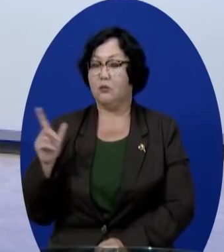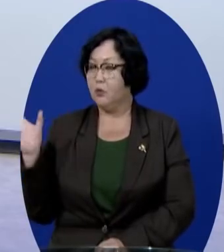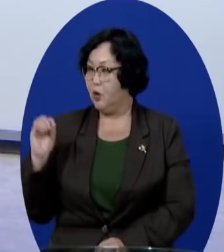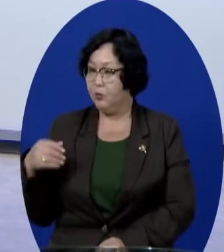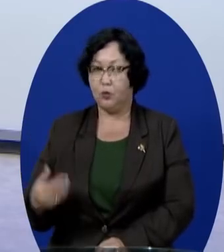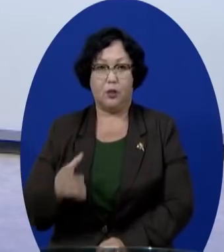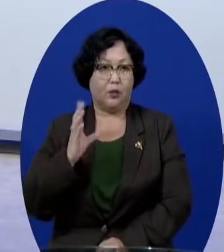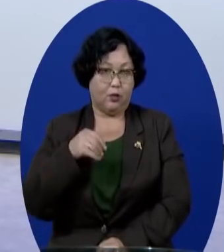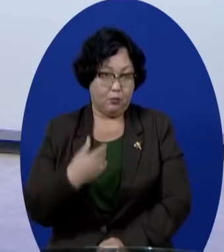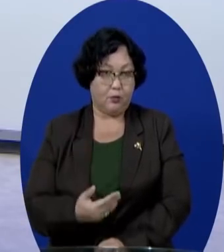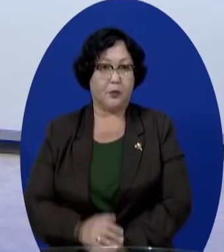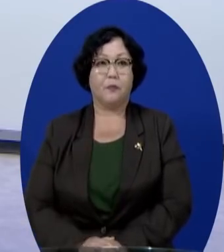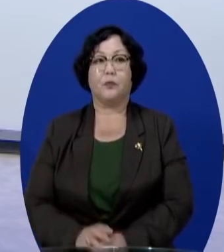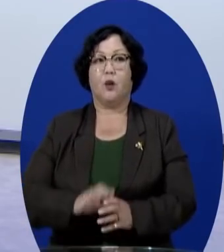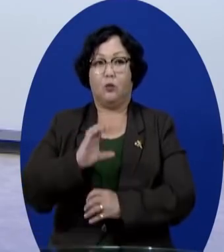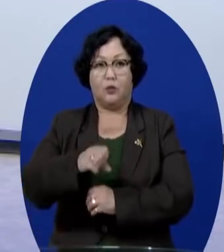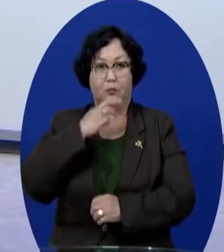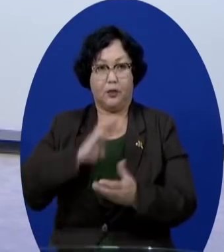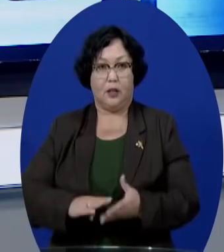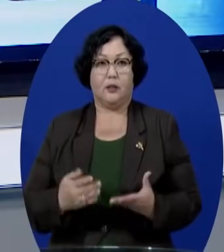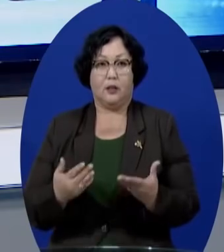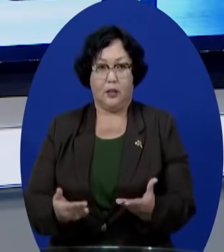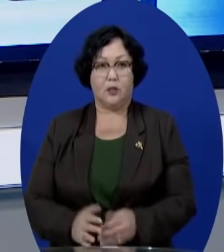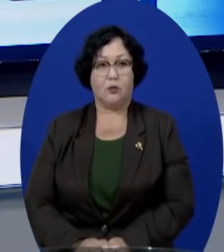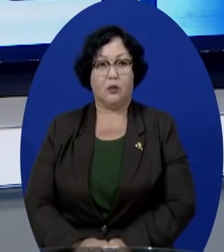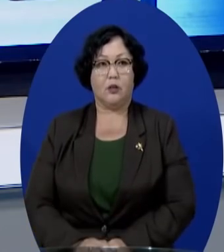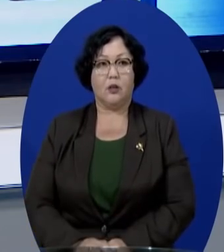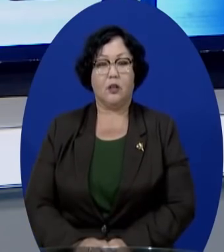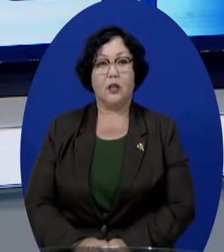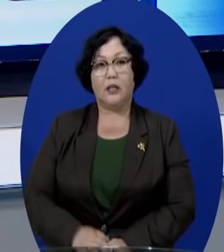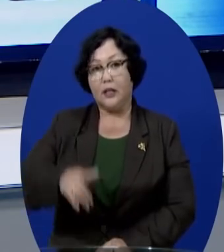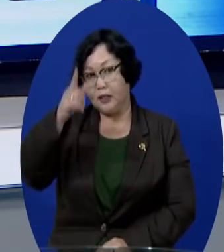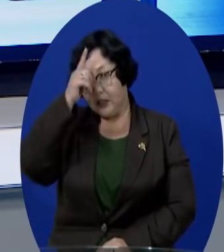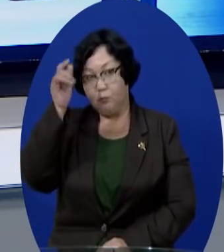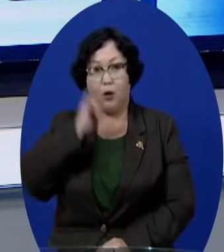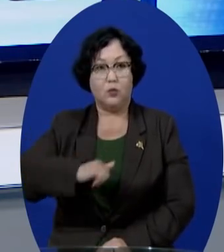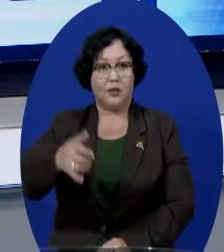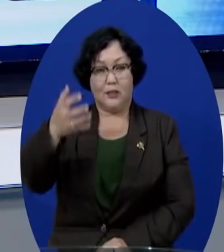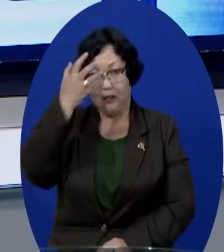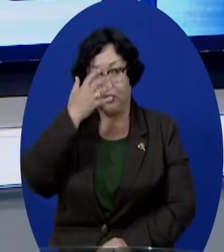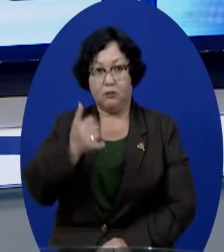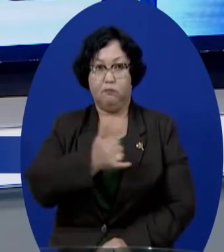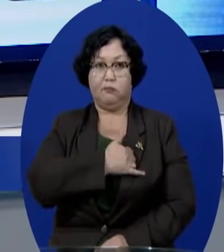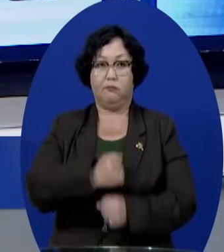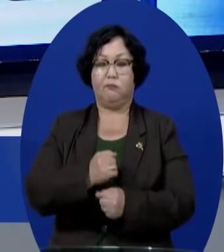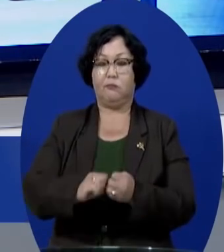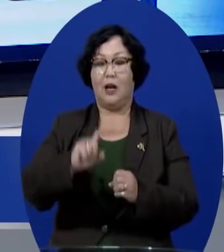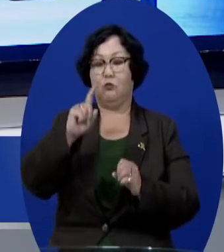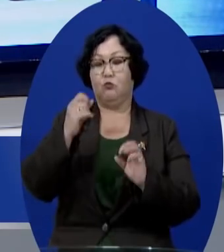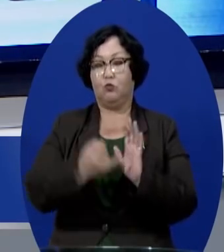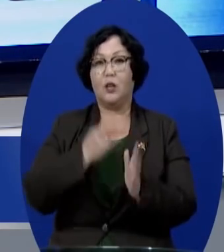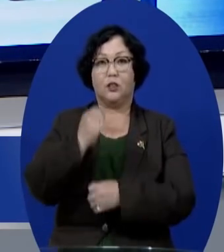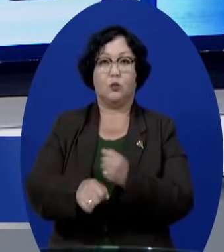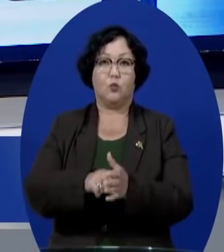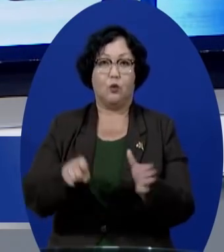Аримчмиг ээ. Аримдүргийн олон улсын мэдээлэлээс танилцуулъя. Холбооны бүгд найрамдах Герман улсын засгийн эрхийг тасралтгүй 16 жил барьсан